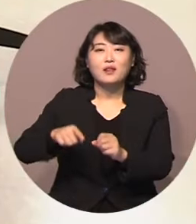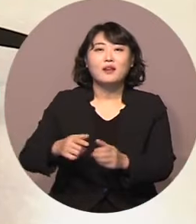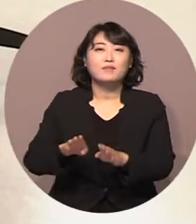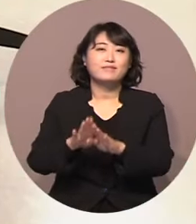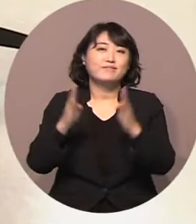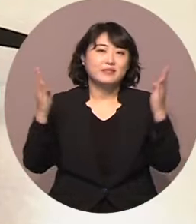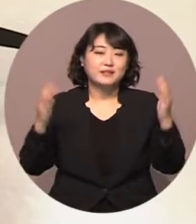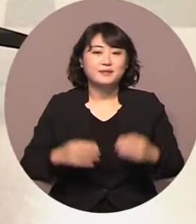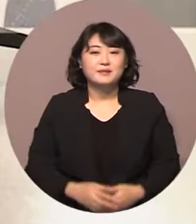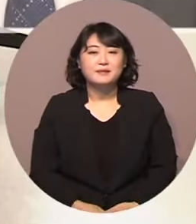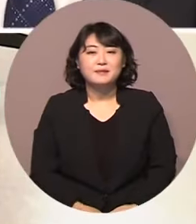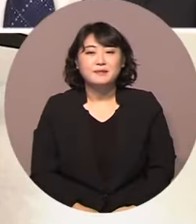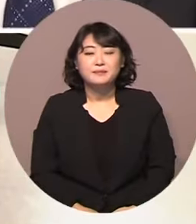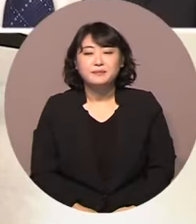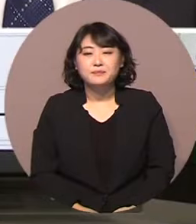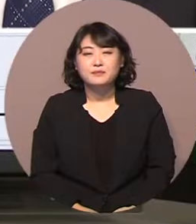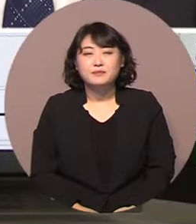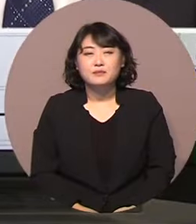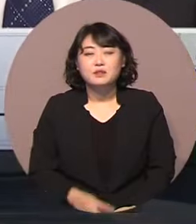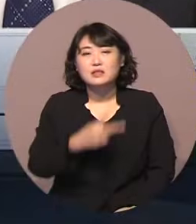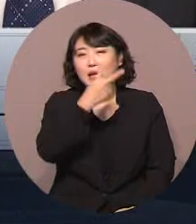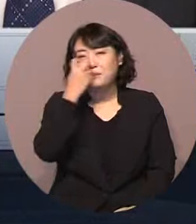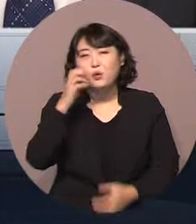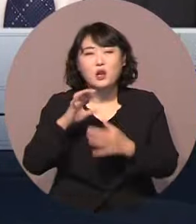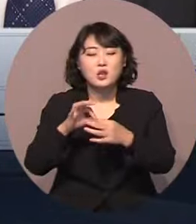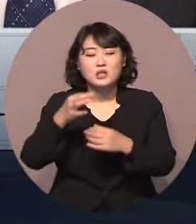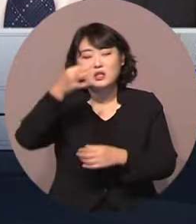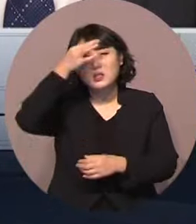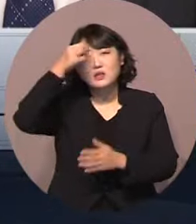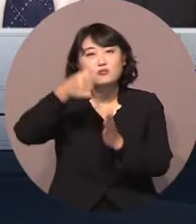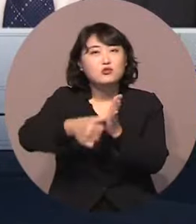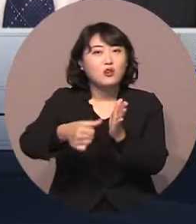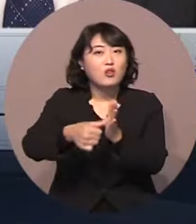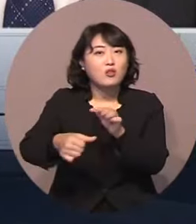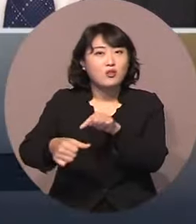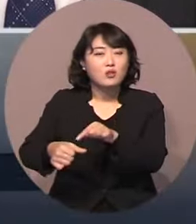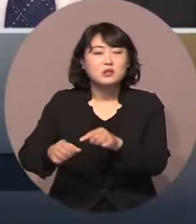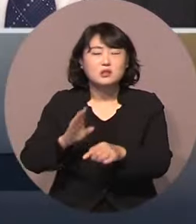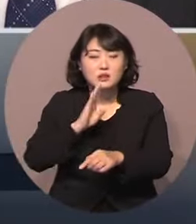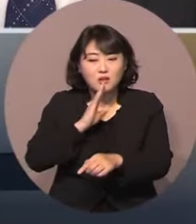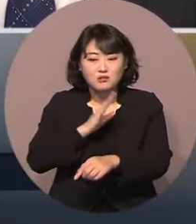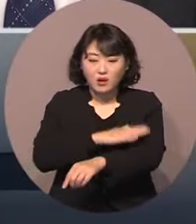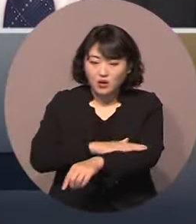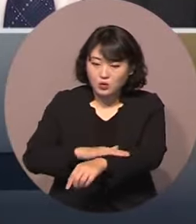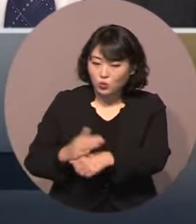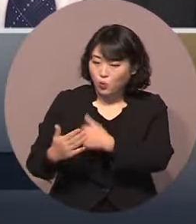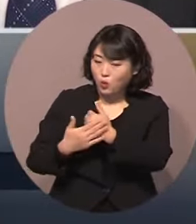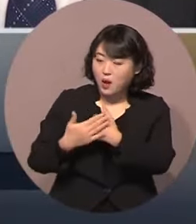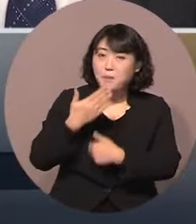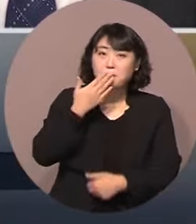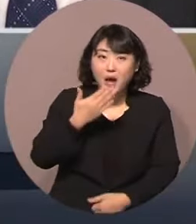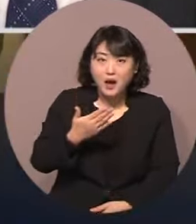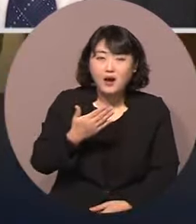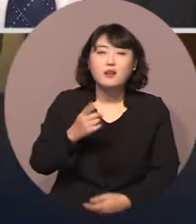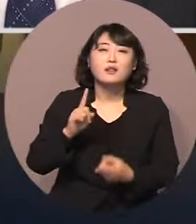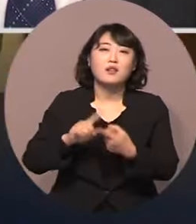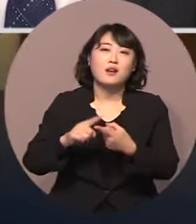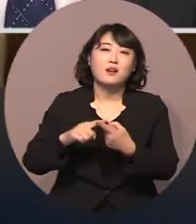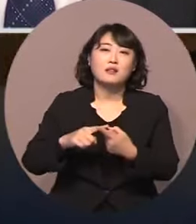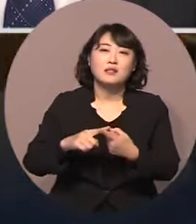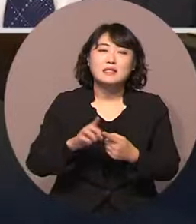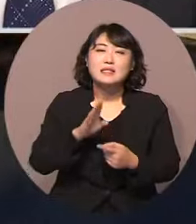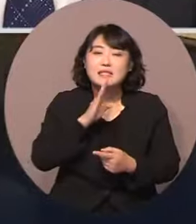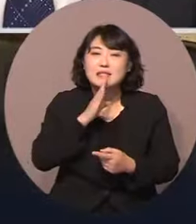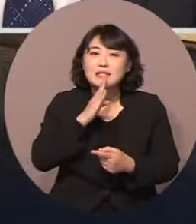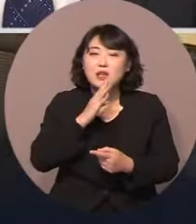열었습니다 수면 관련 기능성 제품들에 대해서 수면을 얼마나 도와줄 수 있는지 그거에 대해서